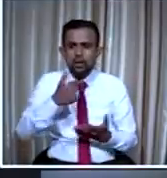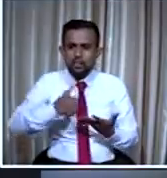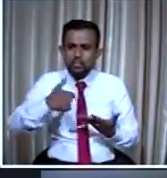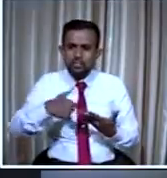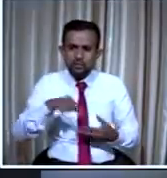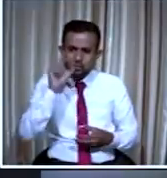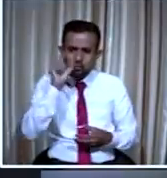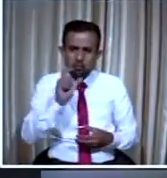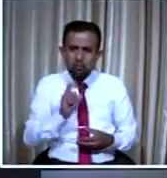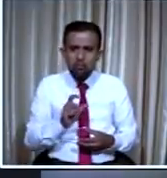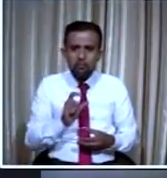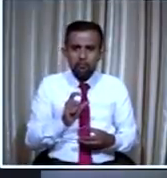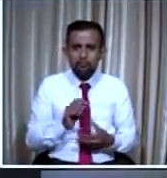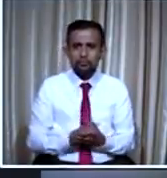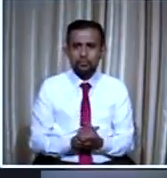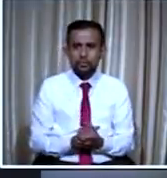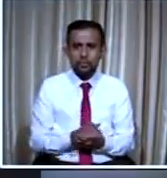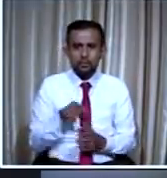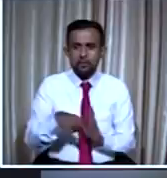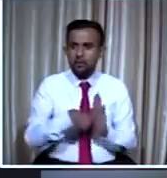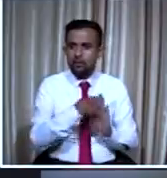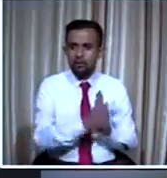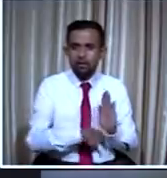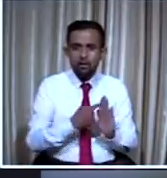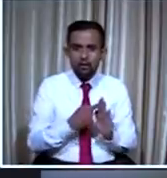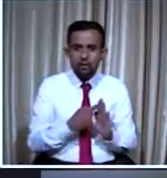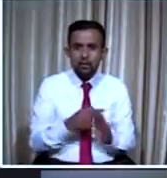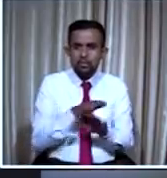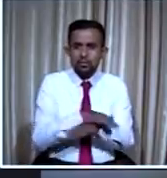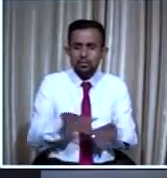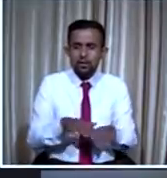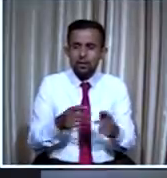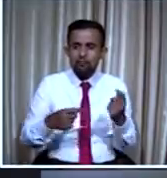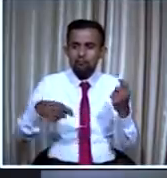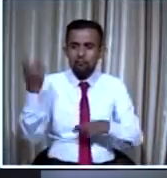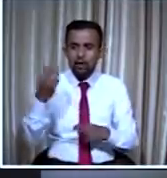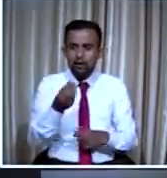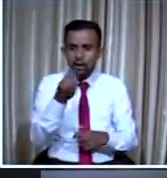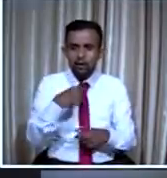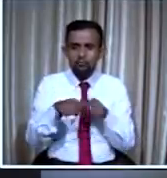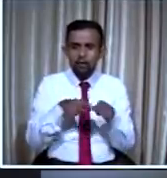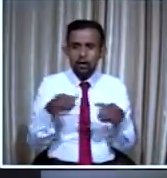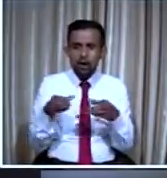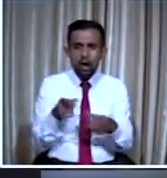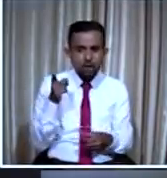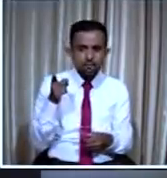දිහා බලද්දී මේ රටේ මේ දරුවන්ව විකුණාගෙන කන විදිය කල්ලියක්